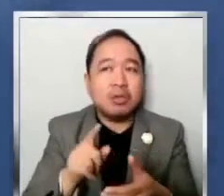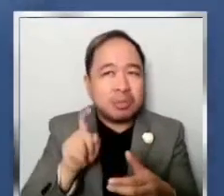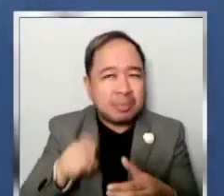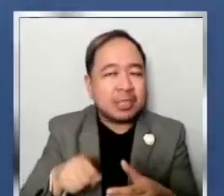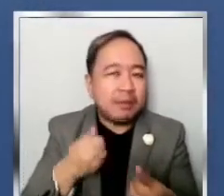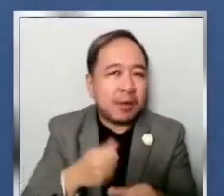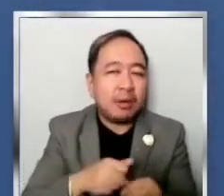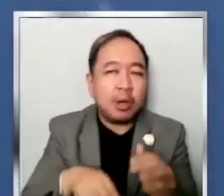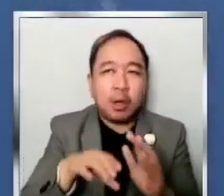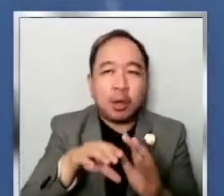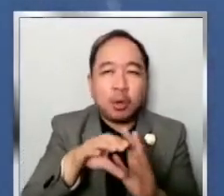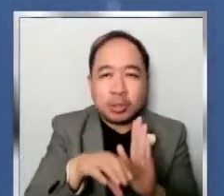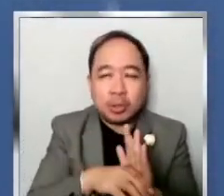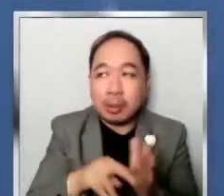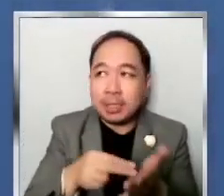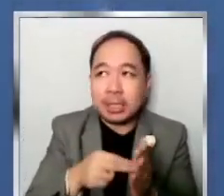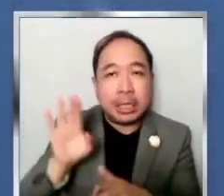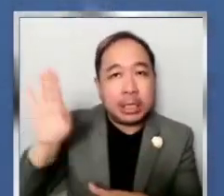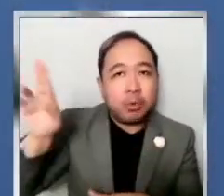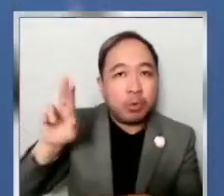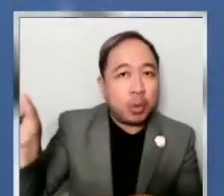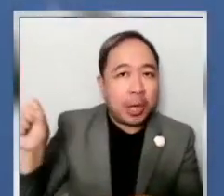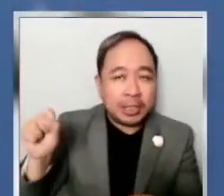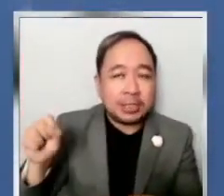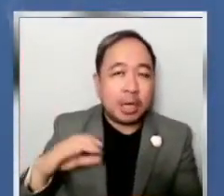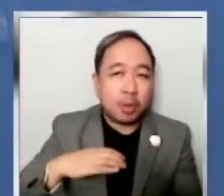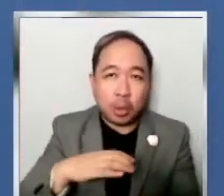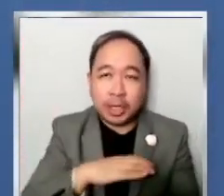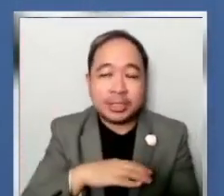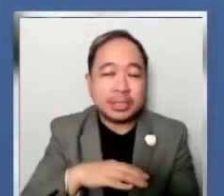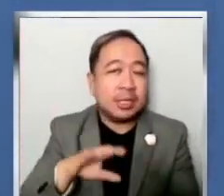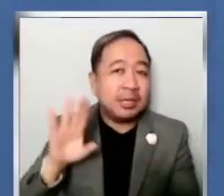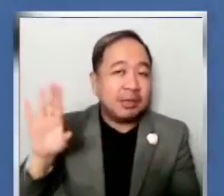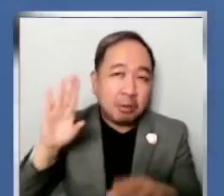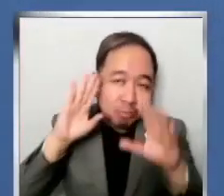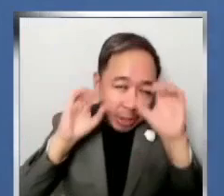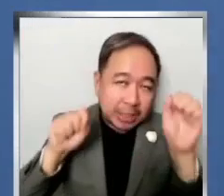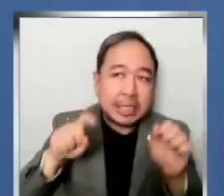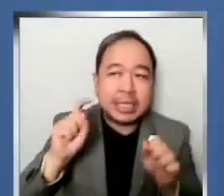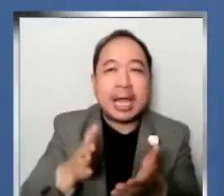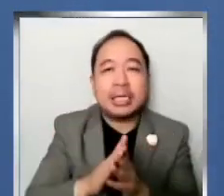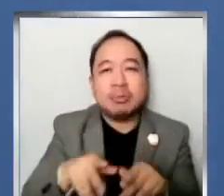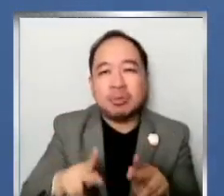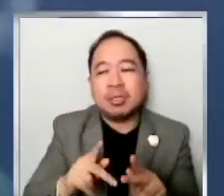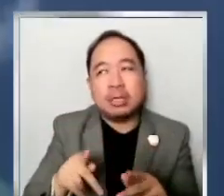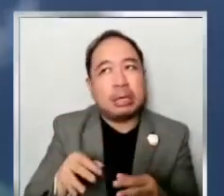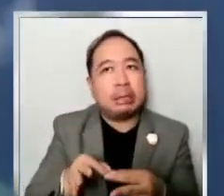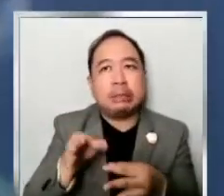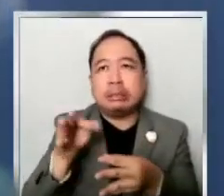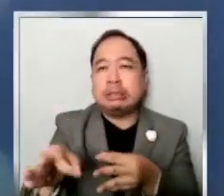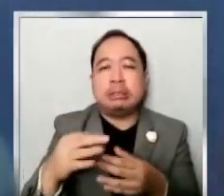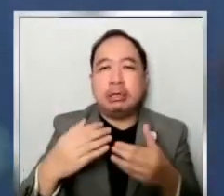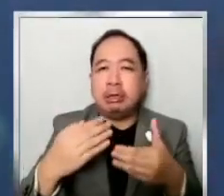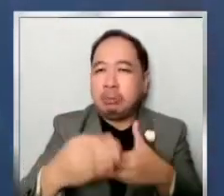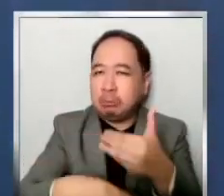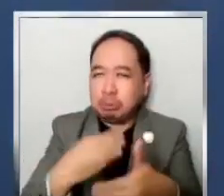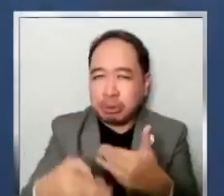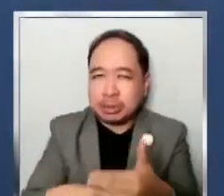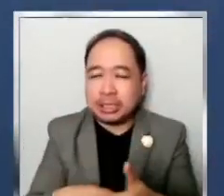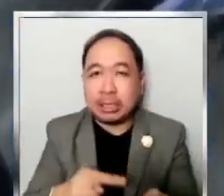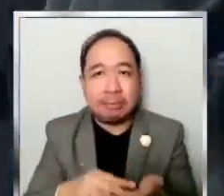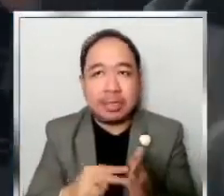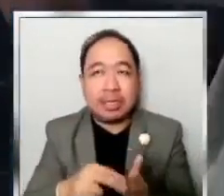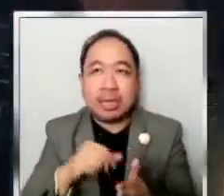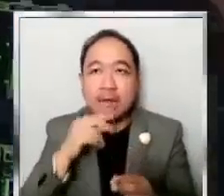kongreso nila, yung presidente nila, magpapaalam. Mahaba pa yung proseso, no, Secretary. So hindi sa agad magti-trigger,